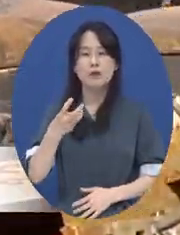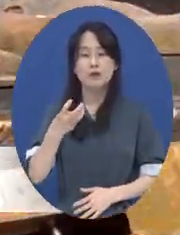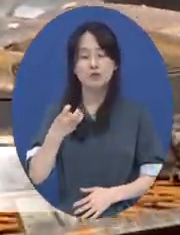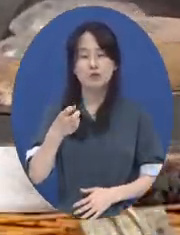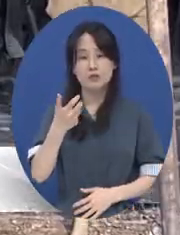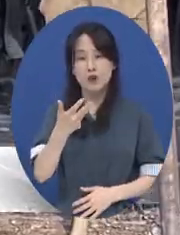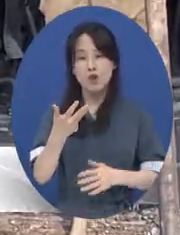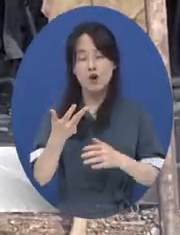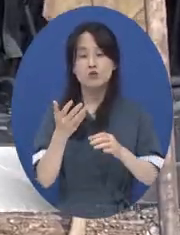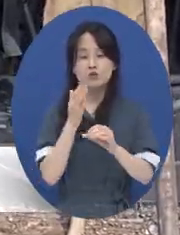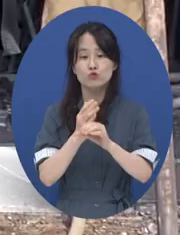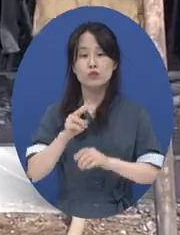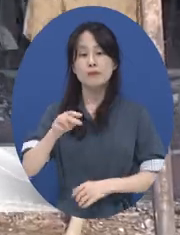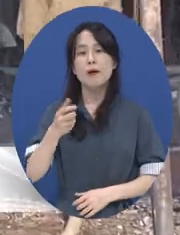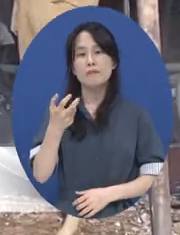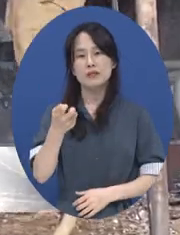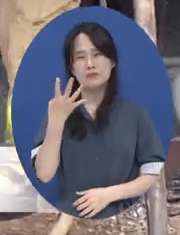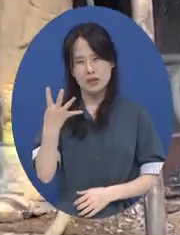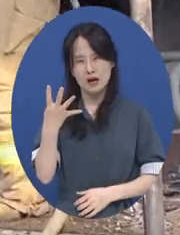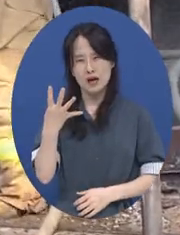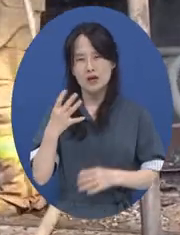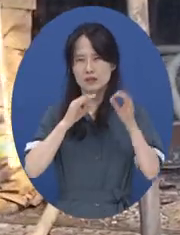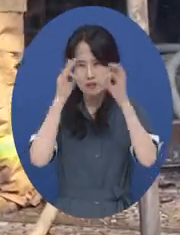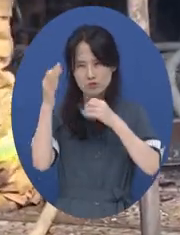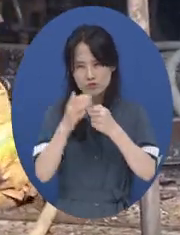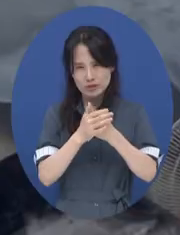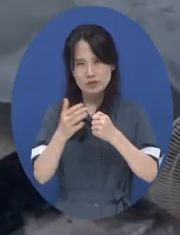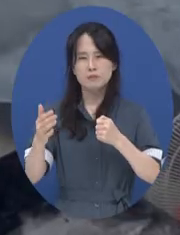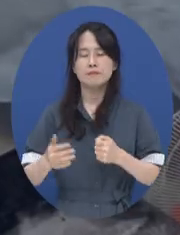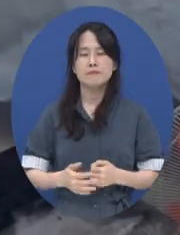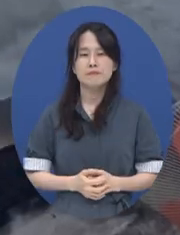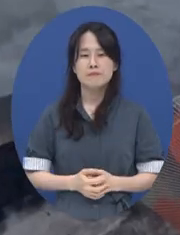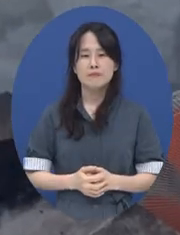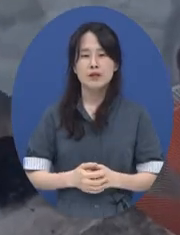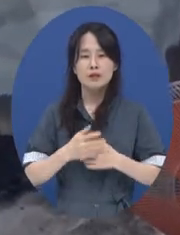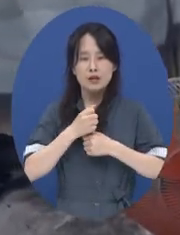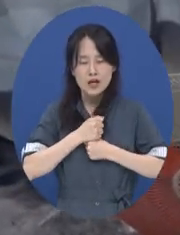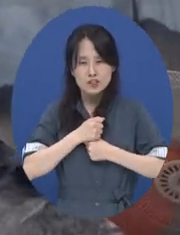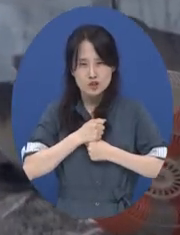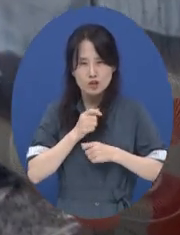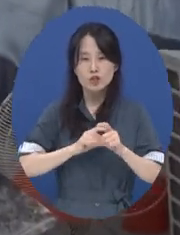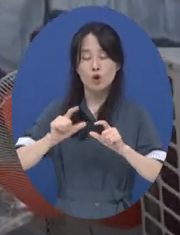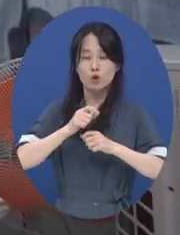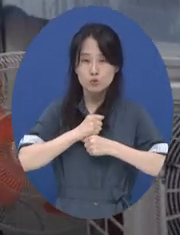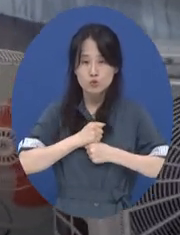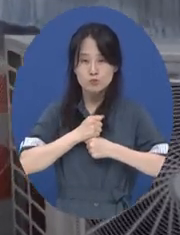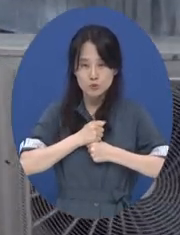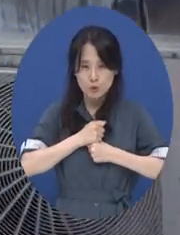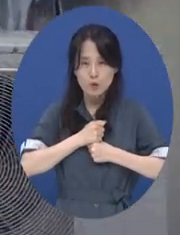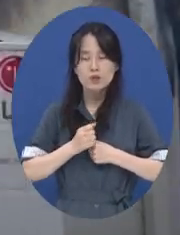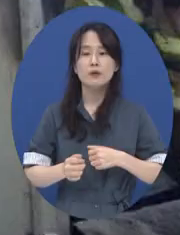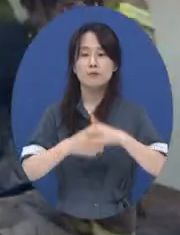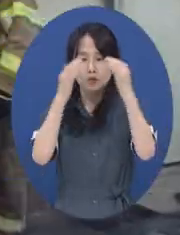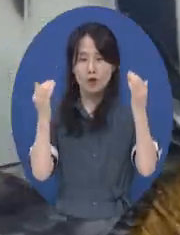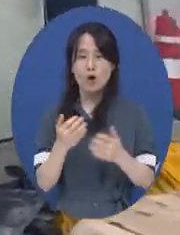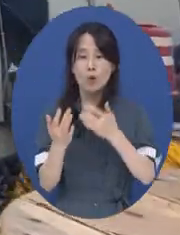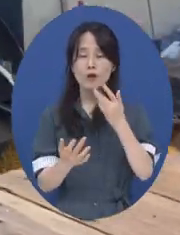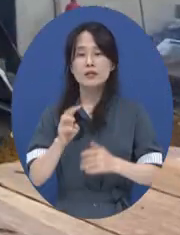중 284건인 것으로 드러났습니다. 안전에 조금만 더 주의하면 전체